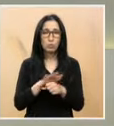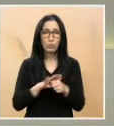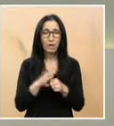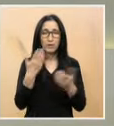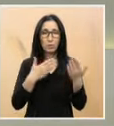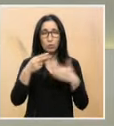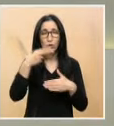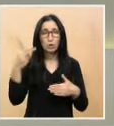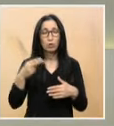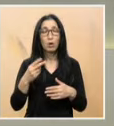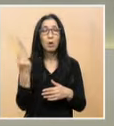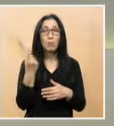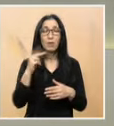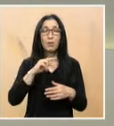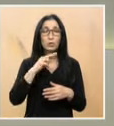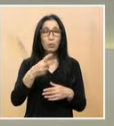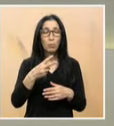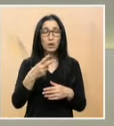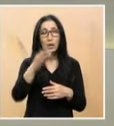Първо бих се обърнала към учениците.